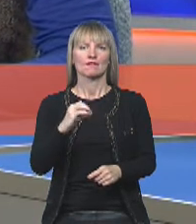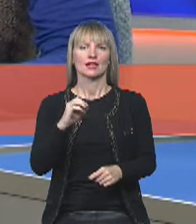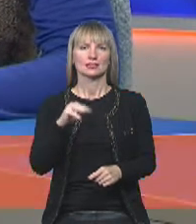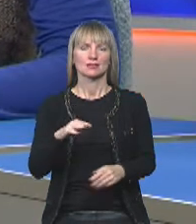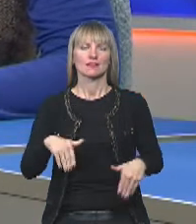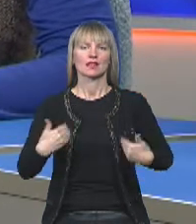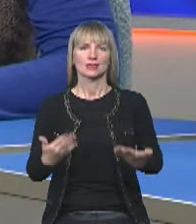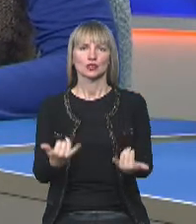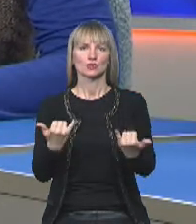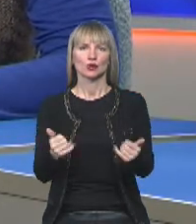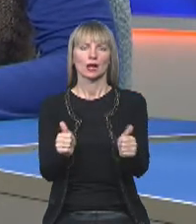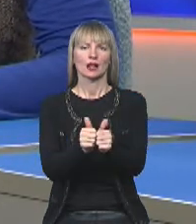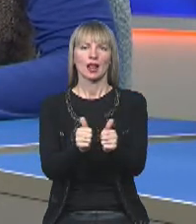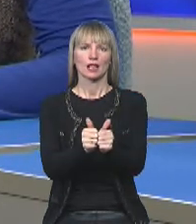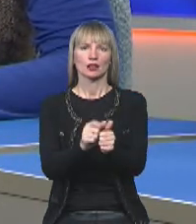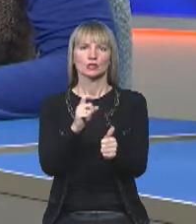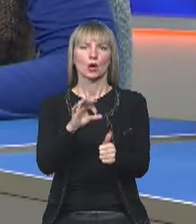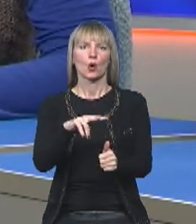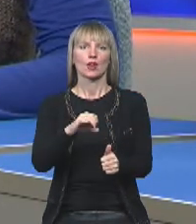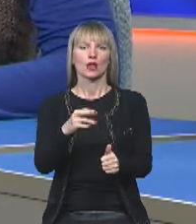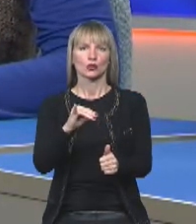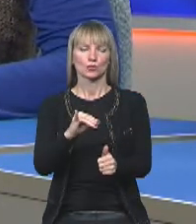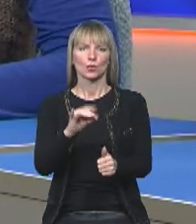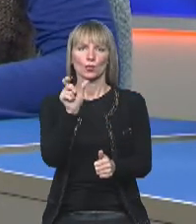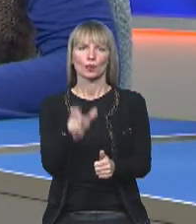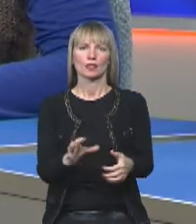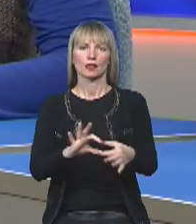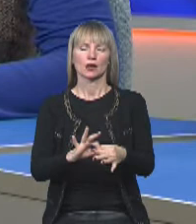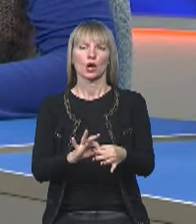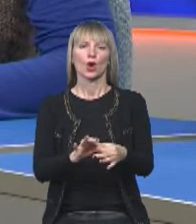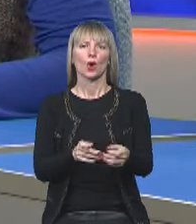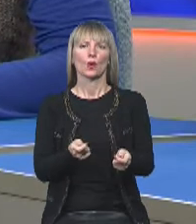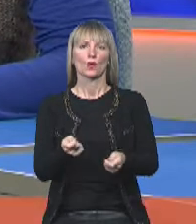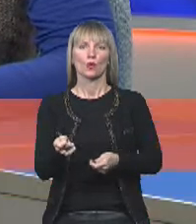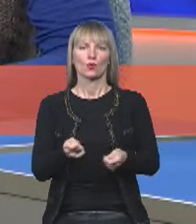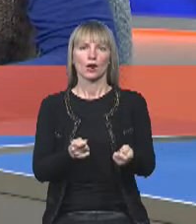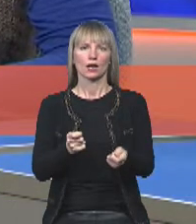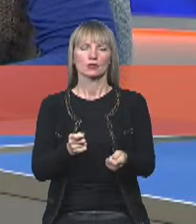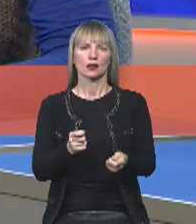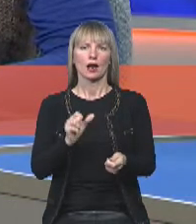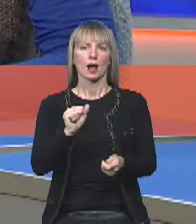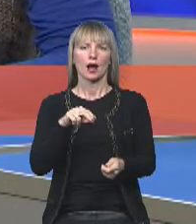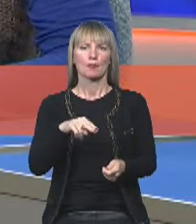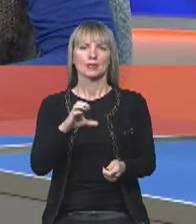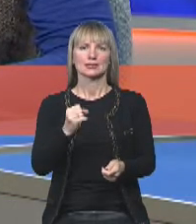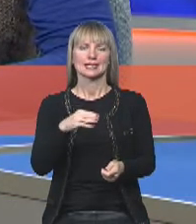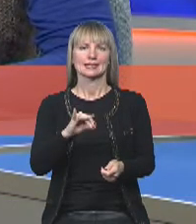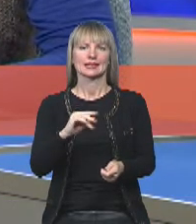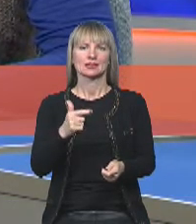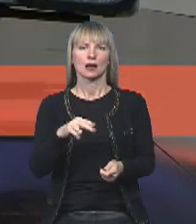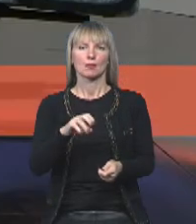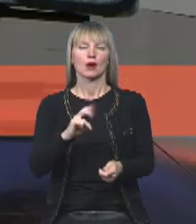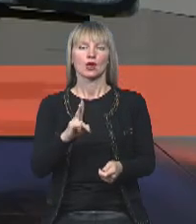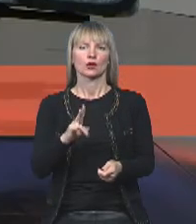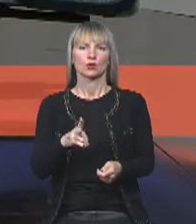Дякую, вітаю вас. Поряд з Олею людина теж долучена до цього фестивалю, куратор апсайклінг-парку Дмитро Коршиков.